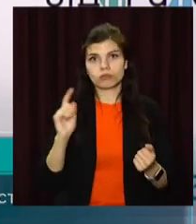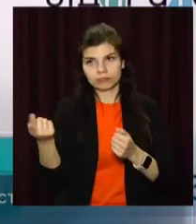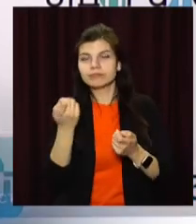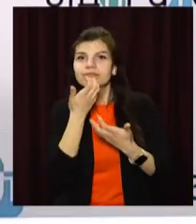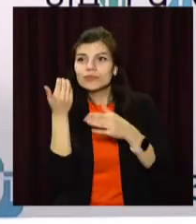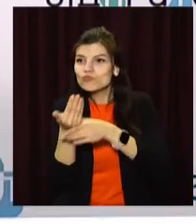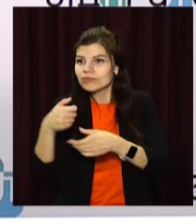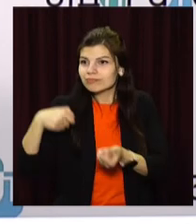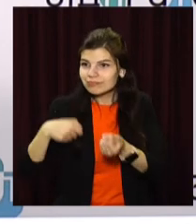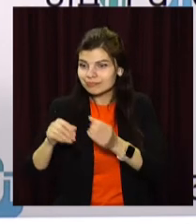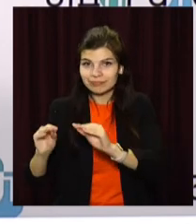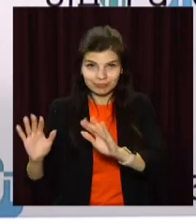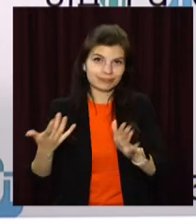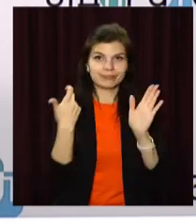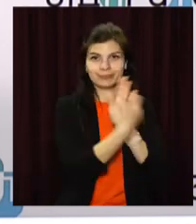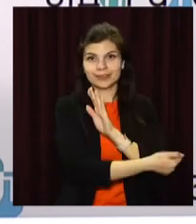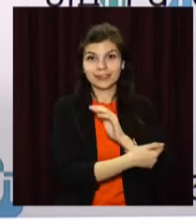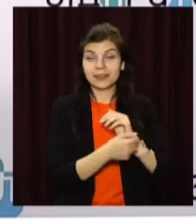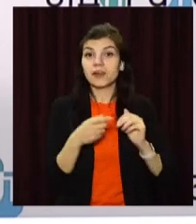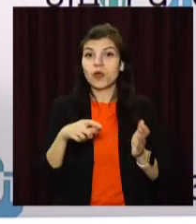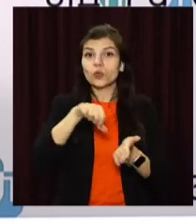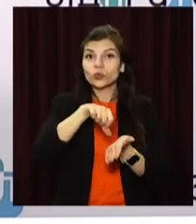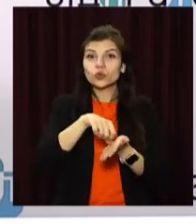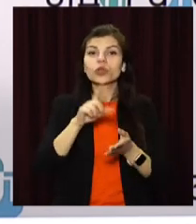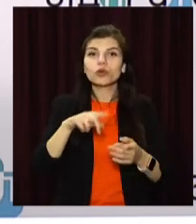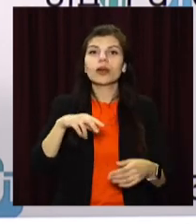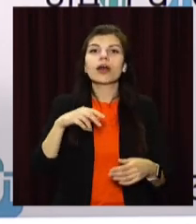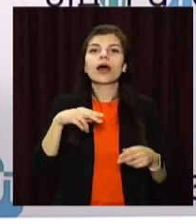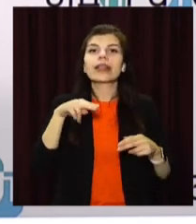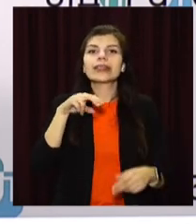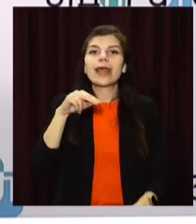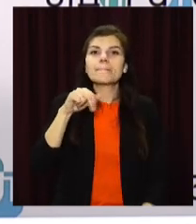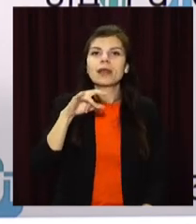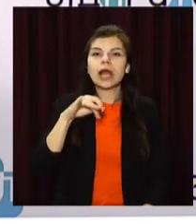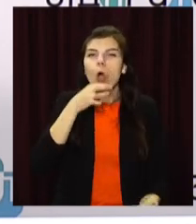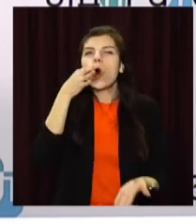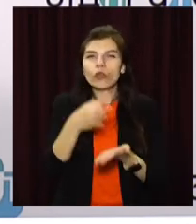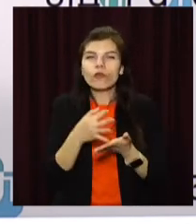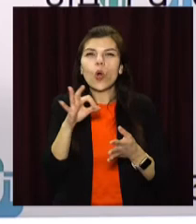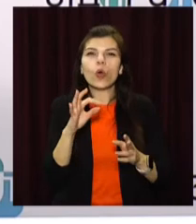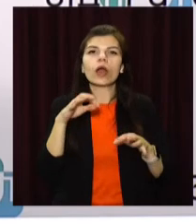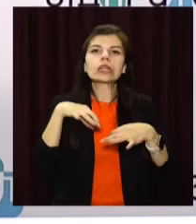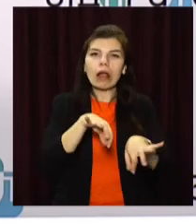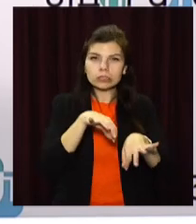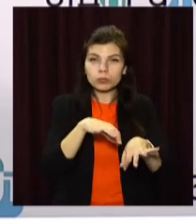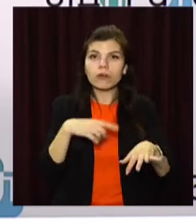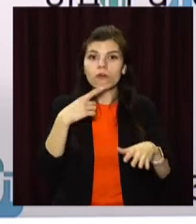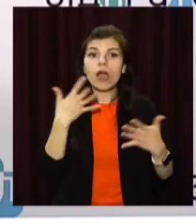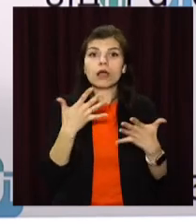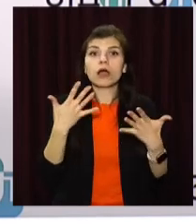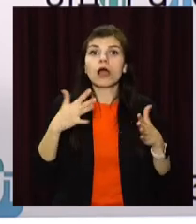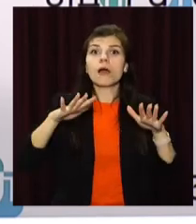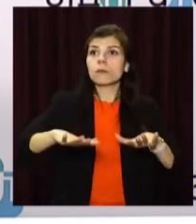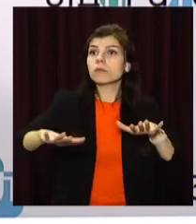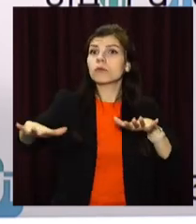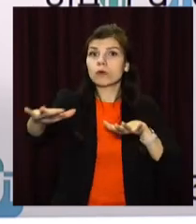автотранспортних підприємств. Часто до цих акцій долучається і департамент транспорту, тому що для того, щоб посадити дерева на якійсь громадській